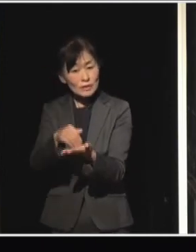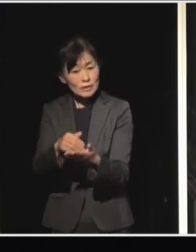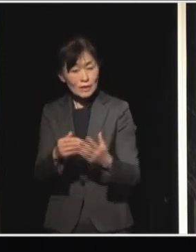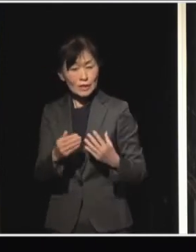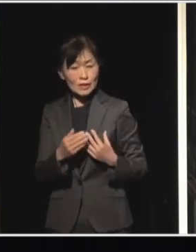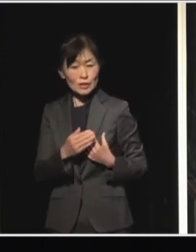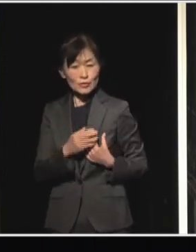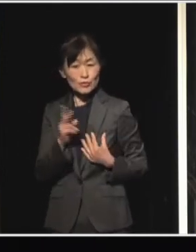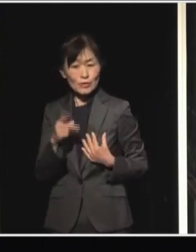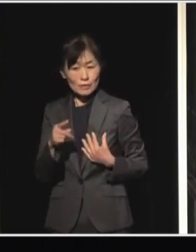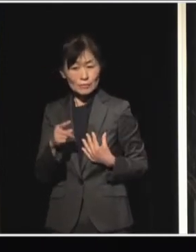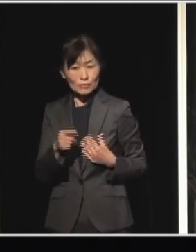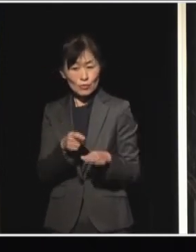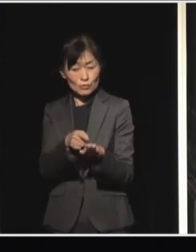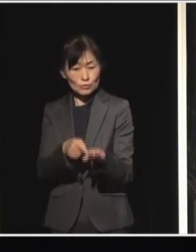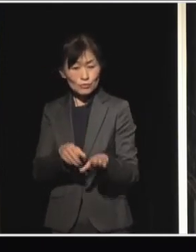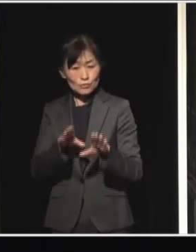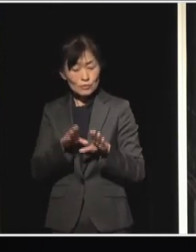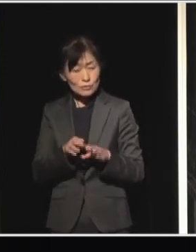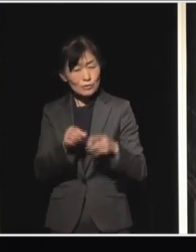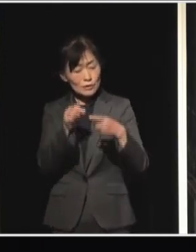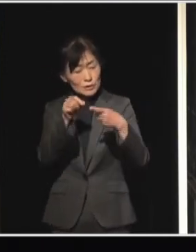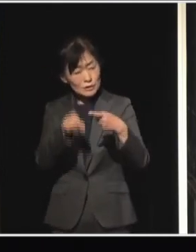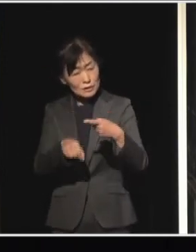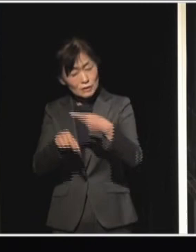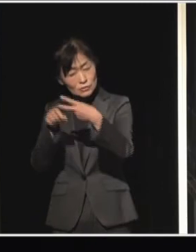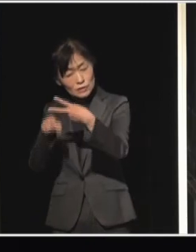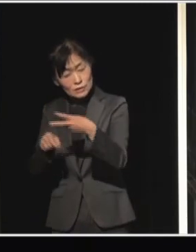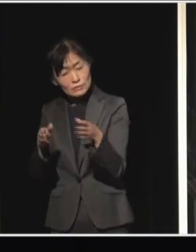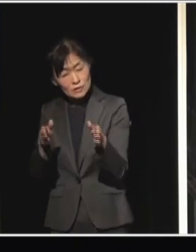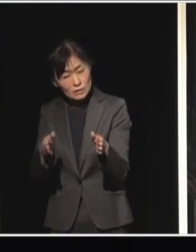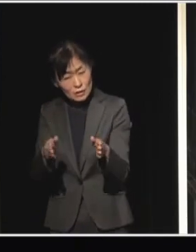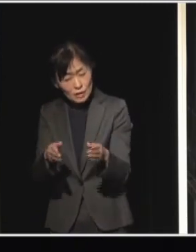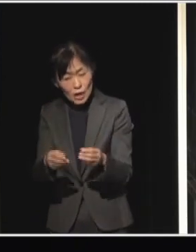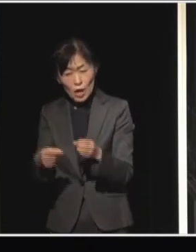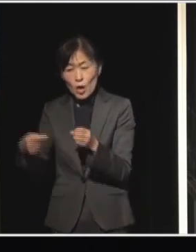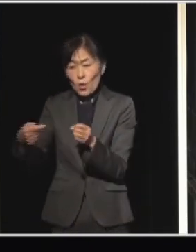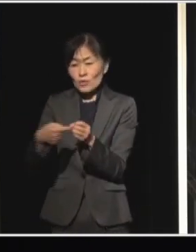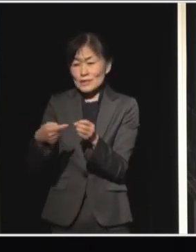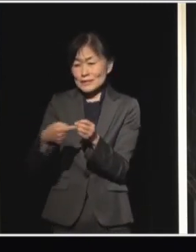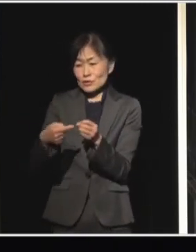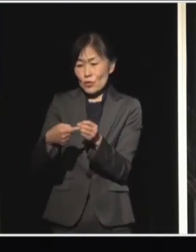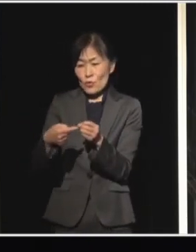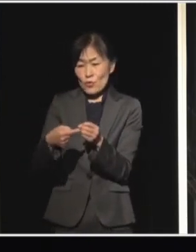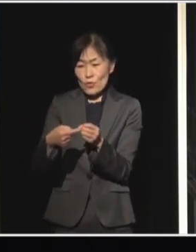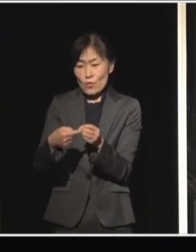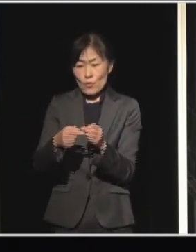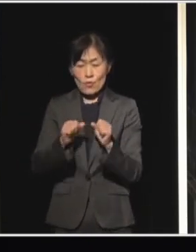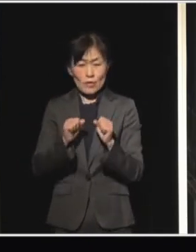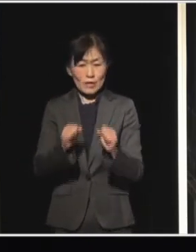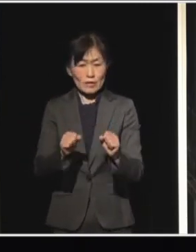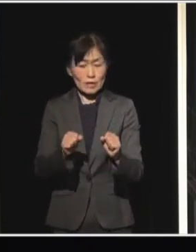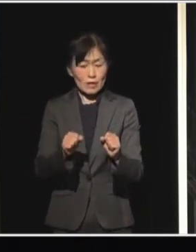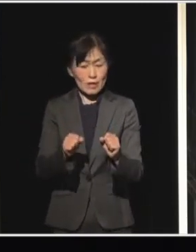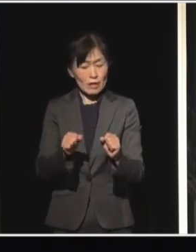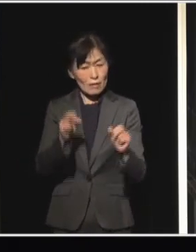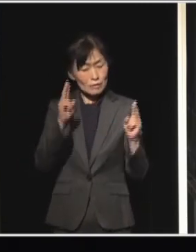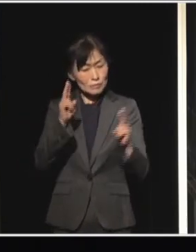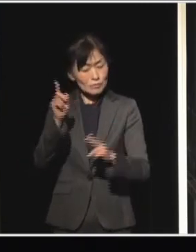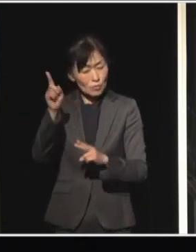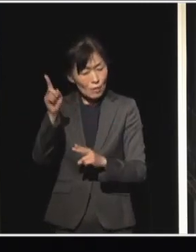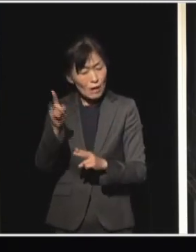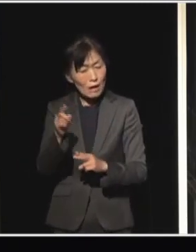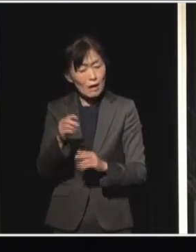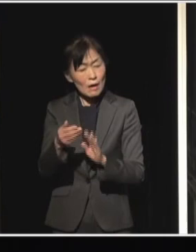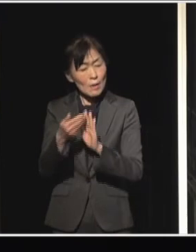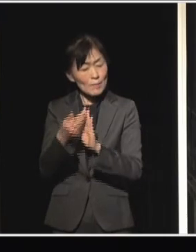受けて今年1月から2月半ばにかけて放射線治療を行っていたことということで事務所はメイク力が低下